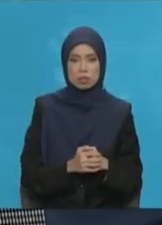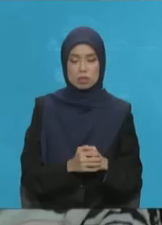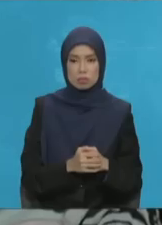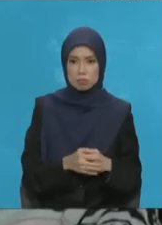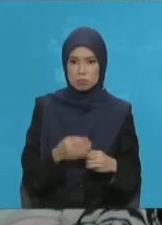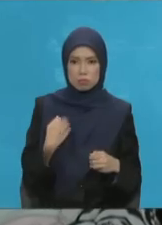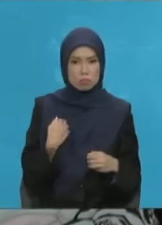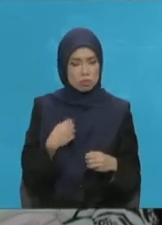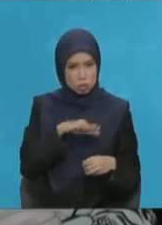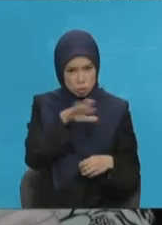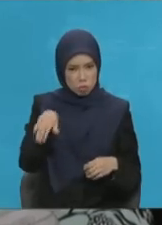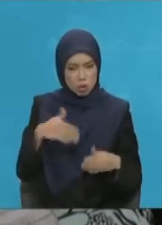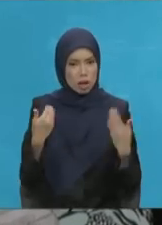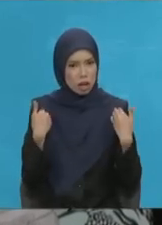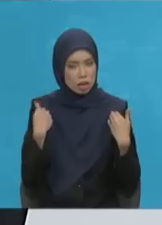memiliki